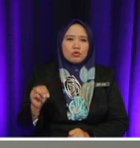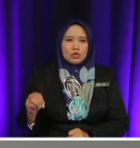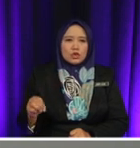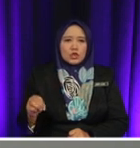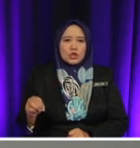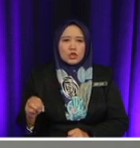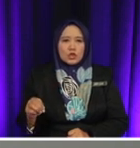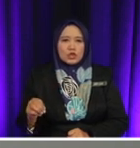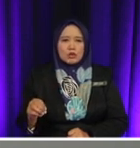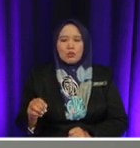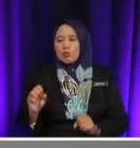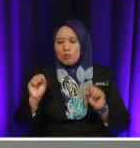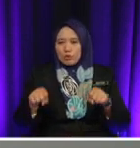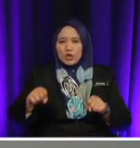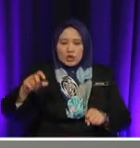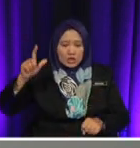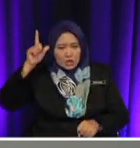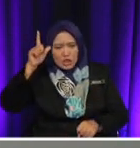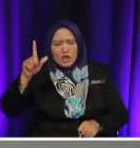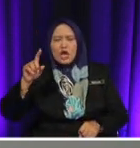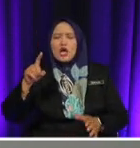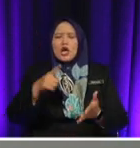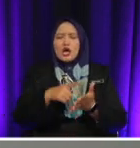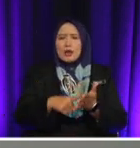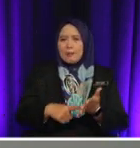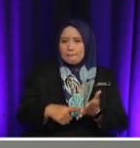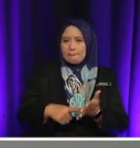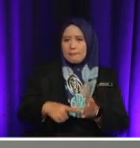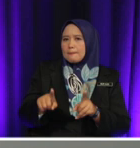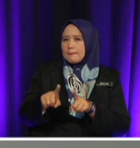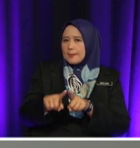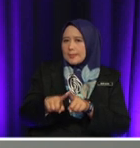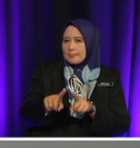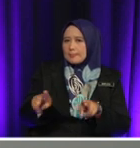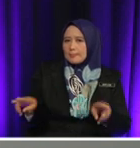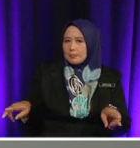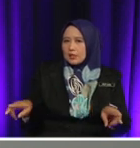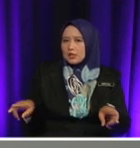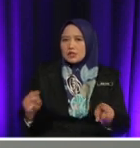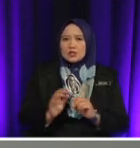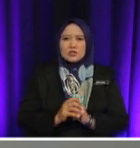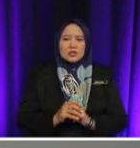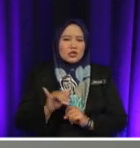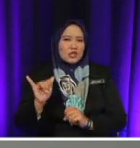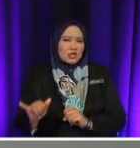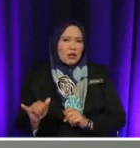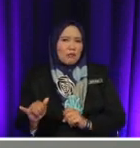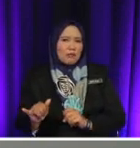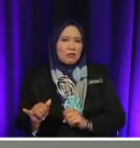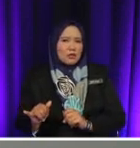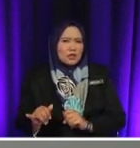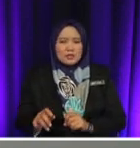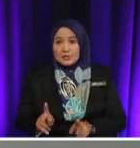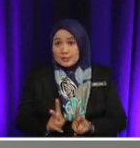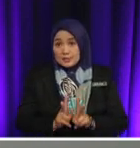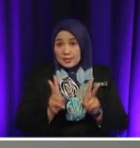apakah perbezaan yang ketara di antara gambar-gambar itu supaya boleh buat pilihan jawapan tadi dengan tepat